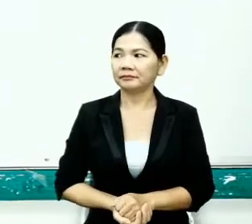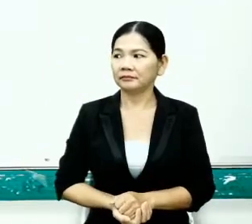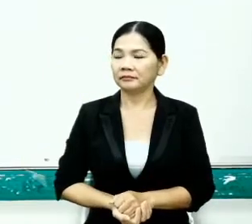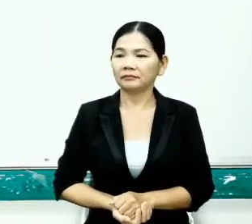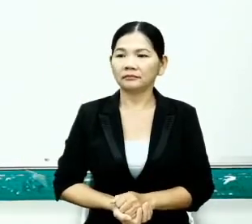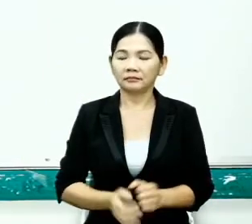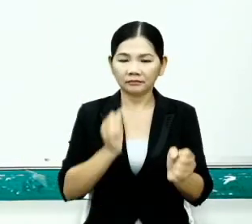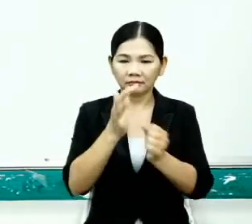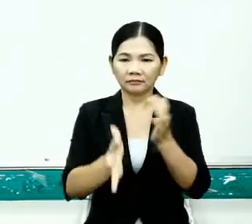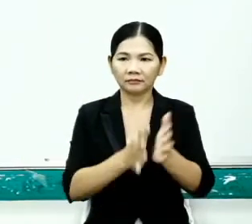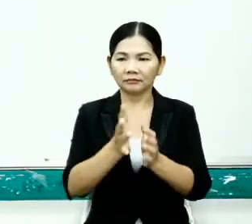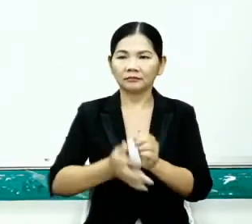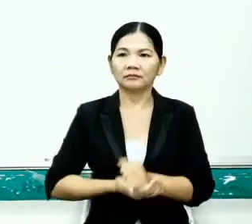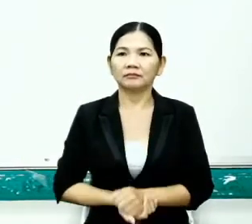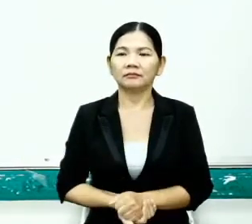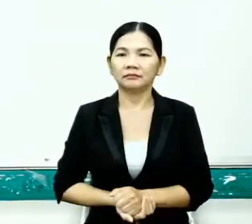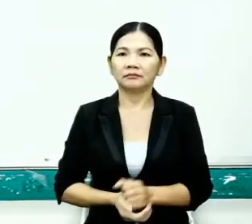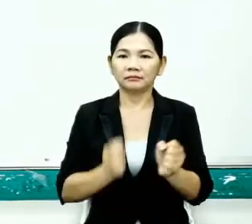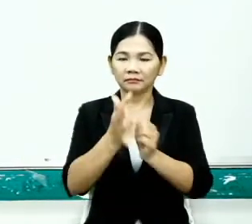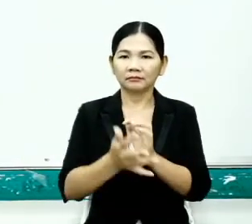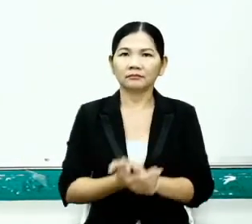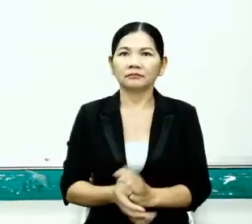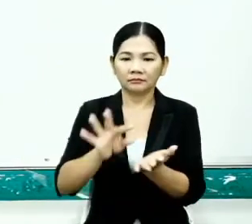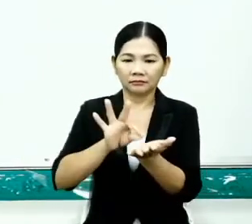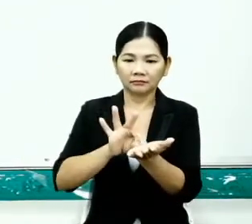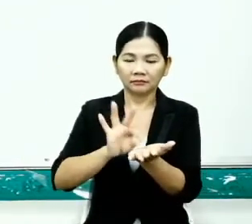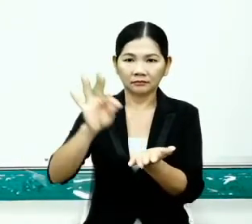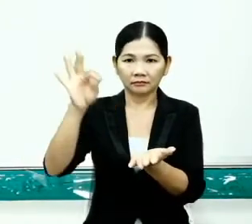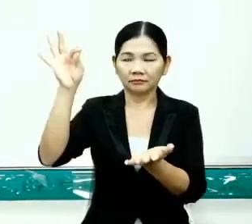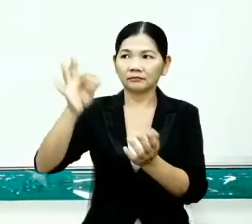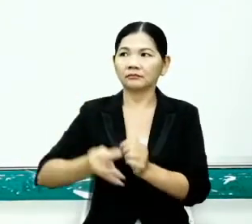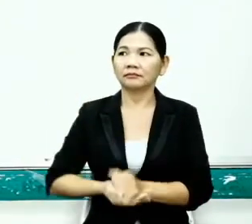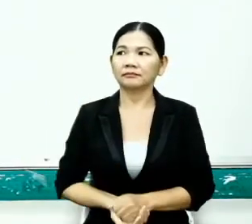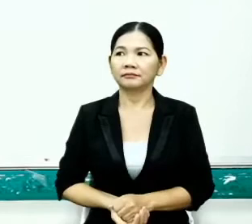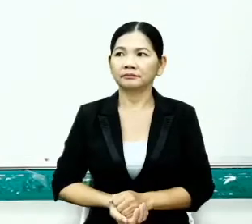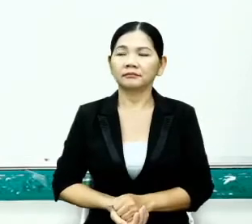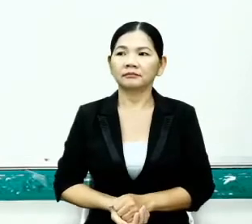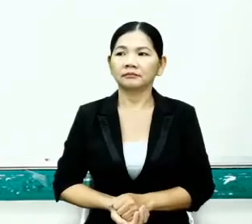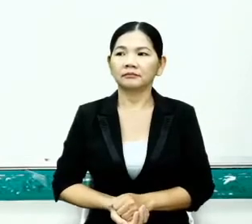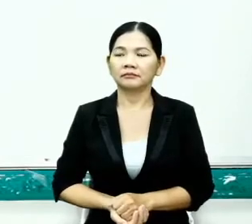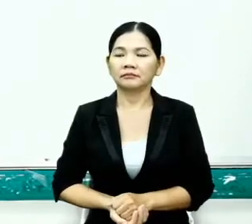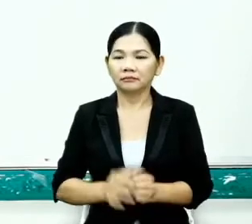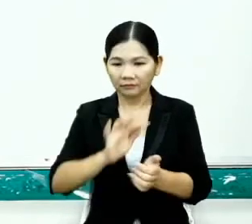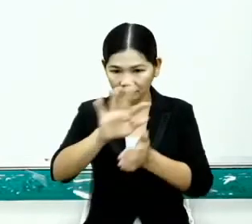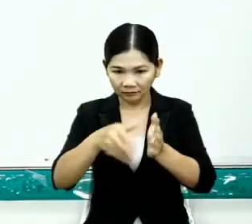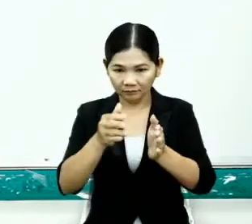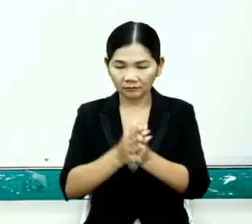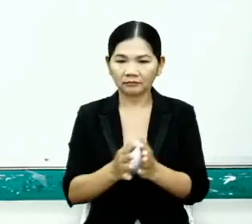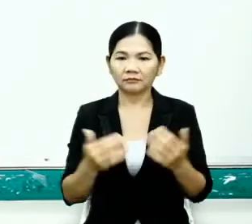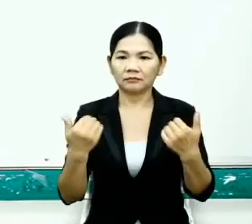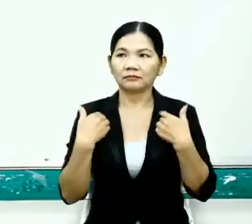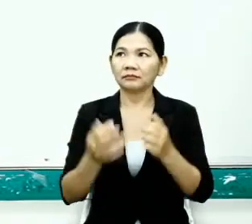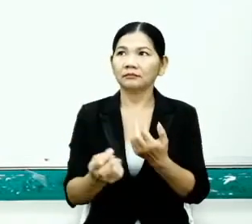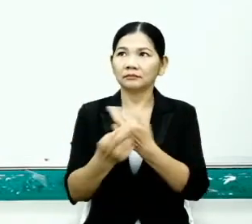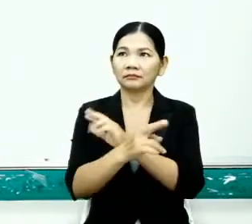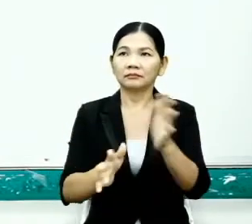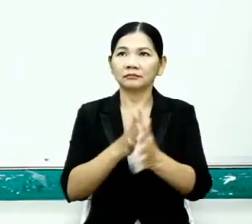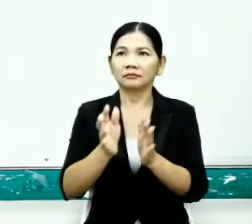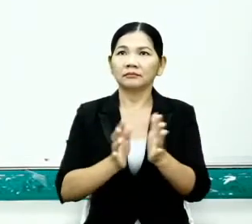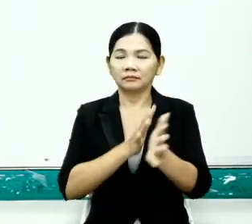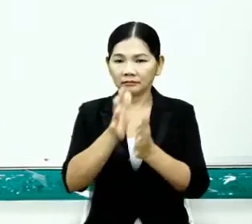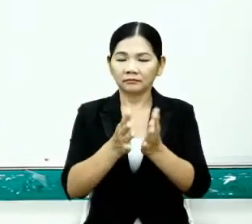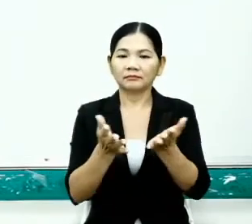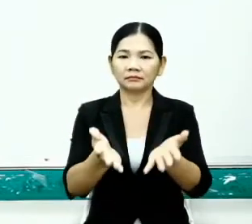ណាឥឡូវយើងចាប់ផ្ដើមជាមួយអ្នកគ្រូចាប់ផ្ដើមចដូចជាពាក្យចាបចាអរគុណកូនកូនឥឡូវកូនកូនត្រៀមខ្លួនធ្វើស